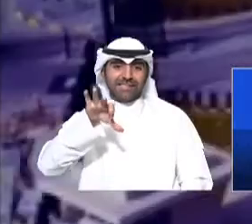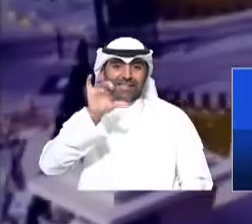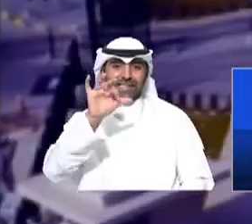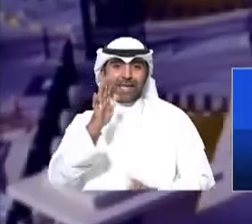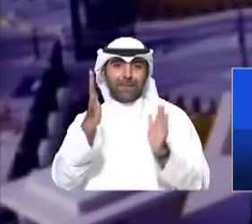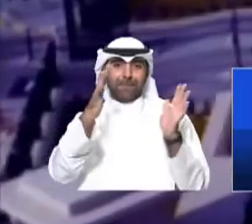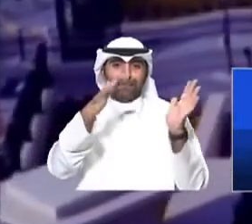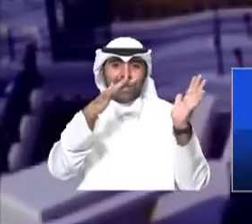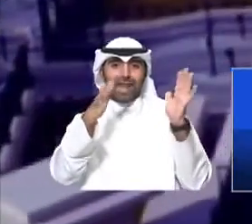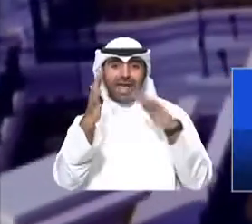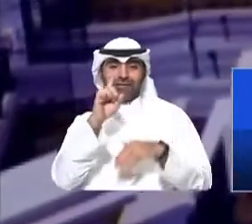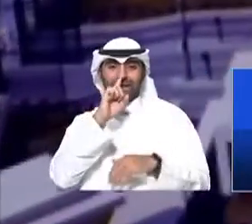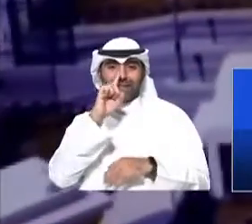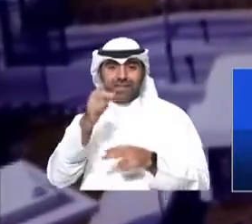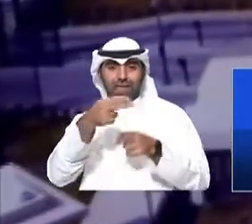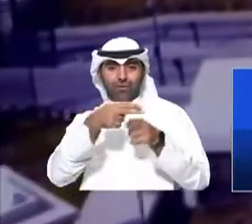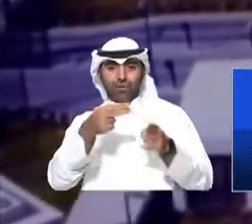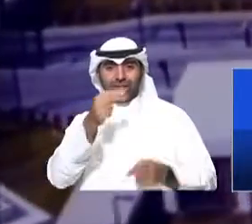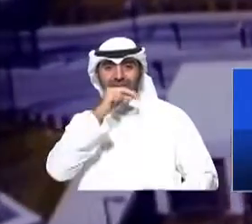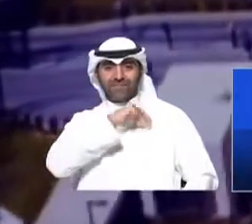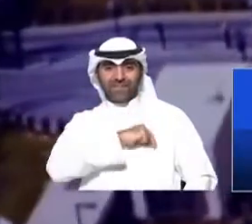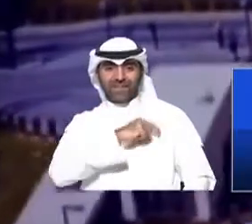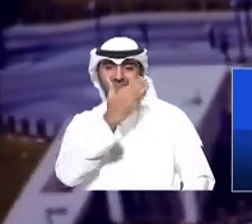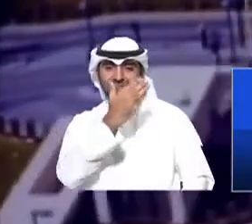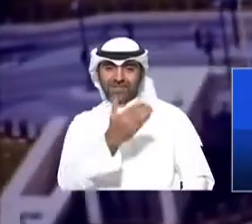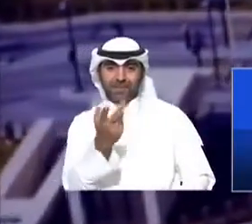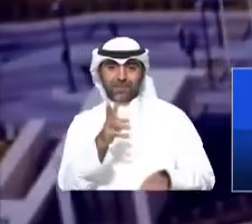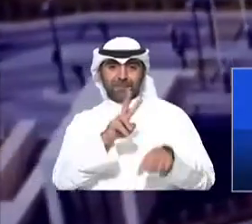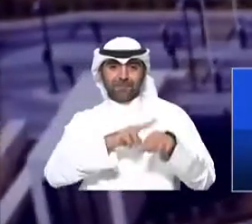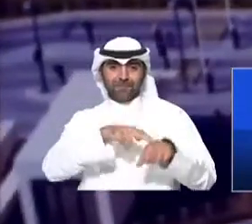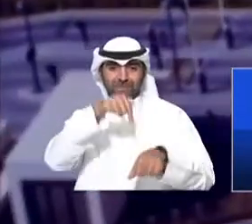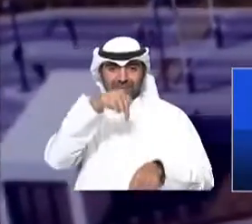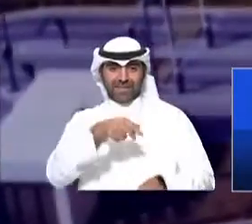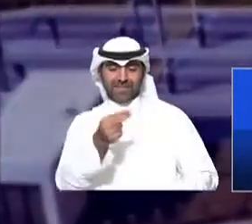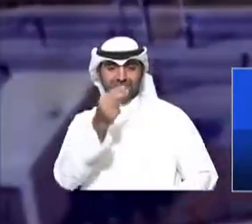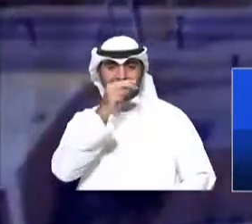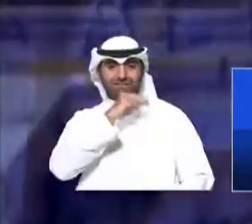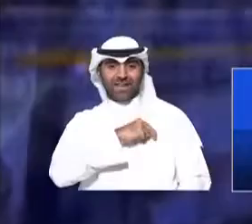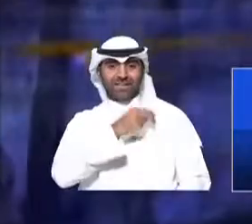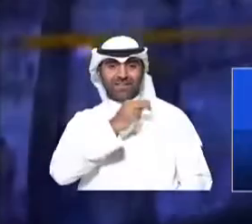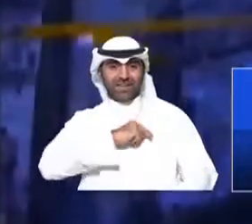نهاية عام 2021، لتبلغ بذلك أعلى مستوى